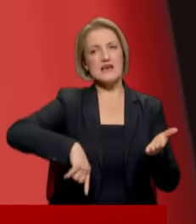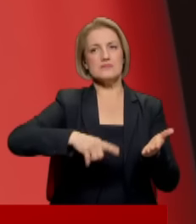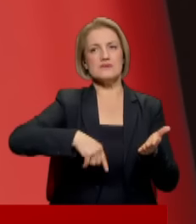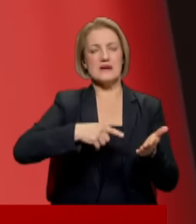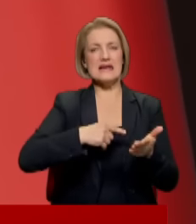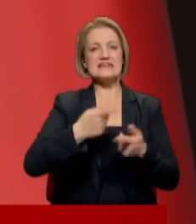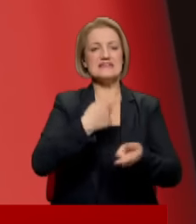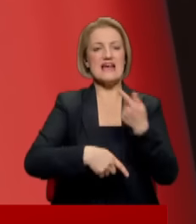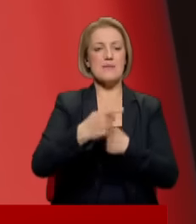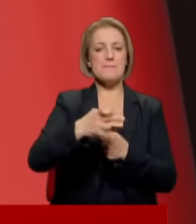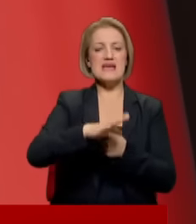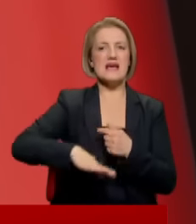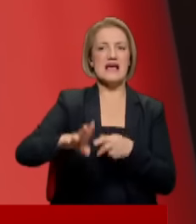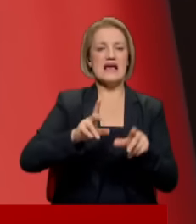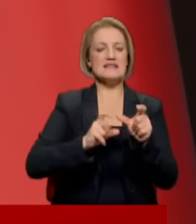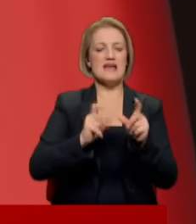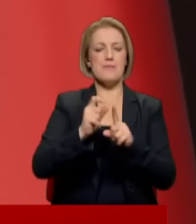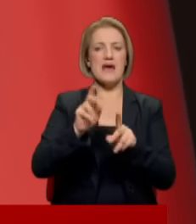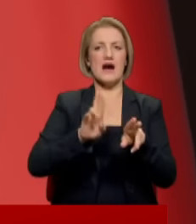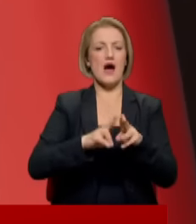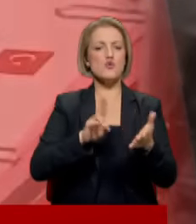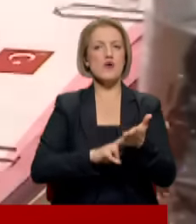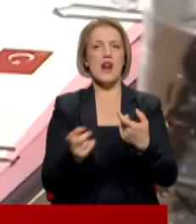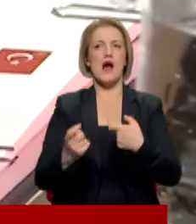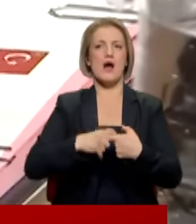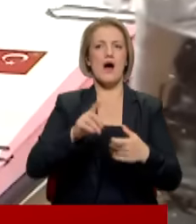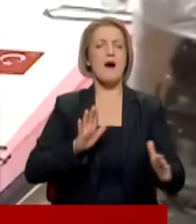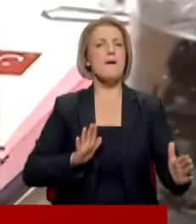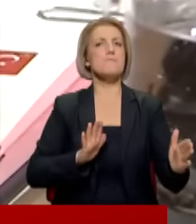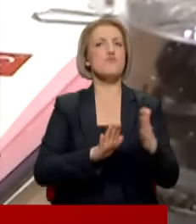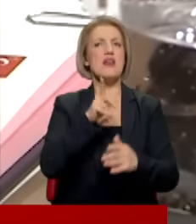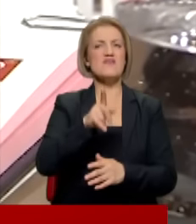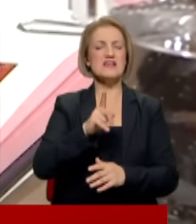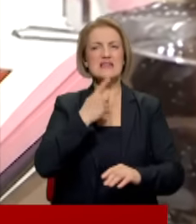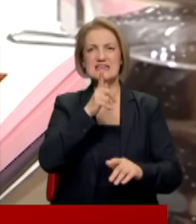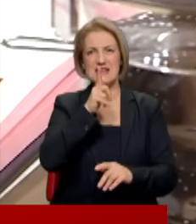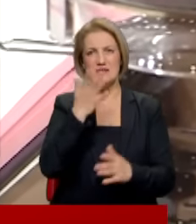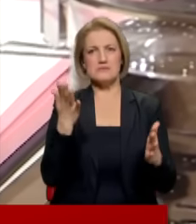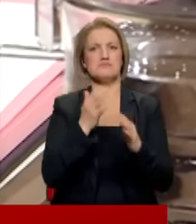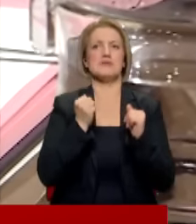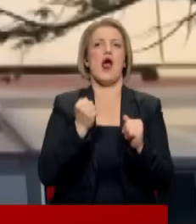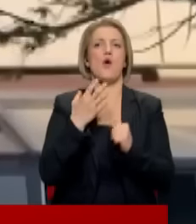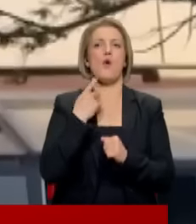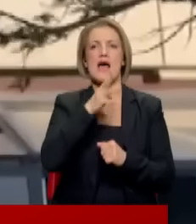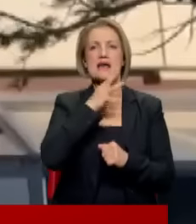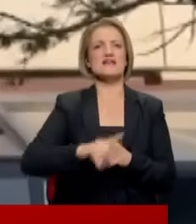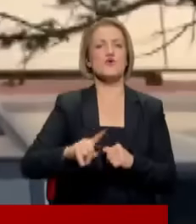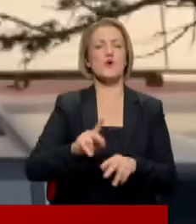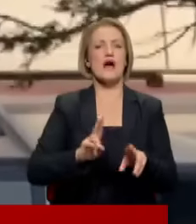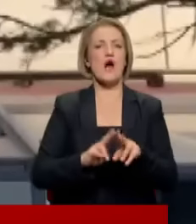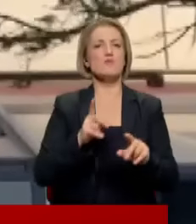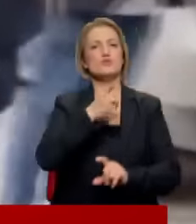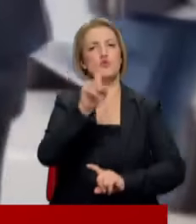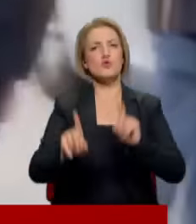Sermaye Piyasası Kurulu SPK üyeliğine atandı muhalefet cephesindeki yankısı da sert oldu Esenyurt'a Kayyum